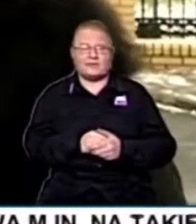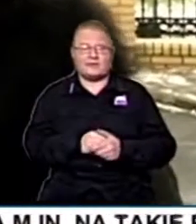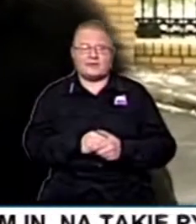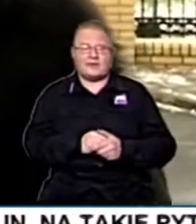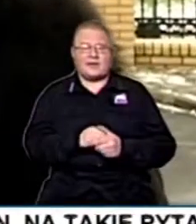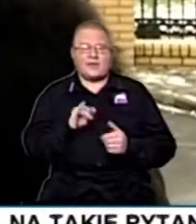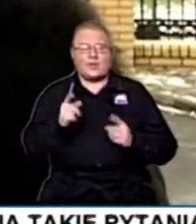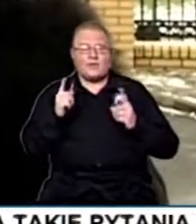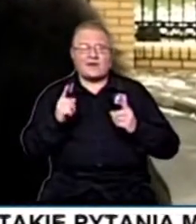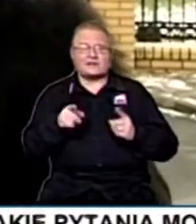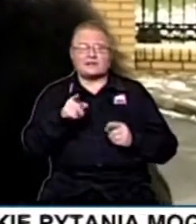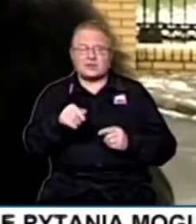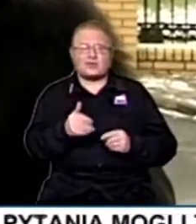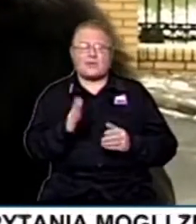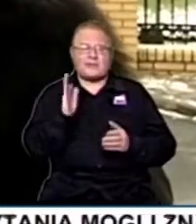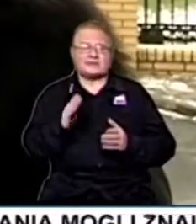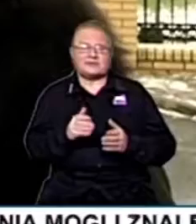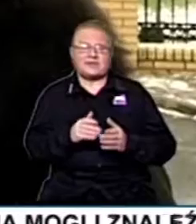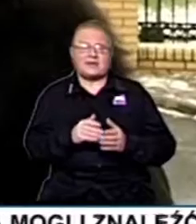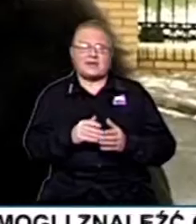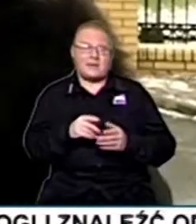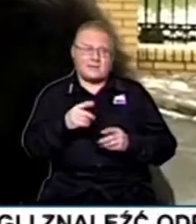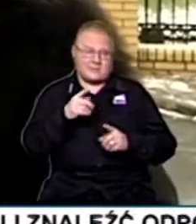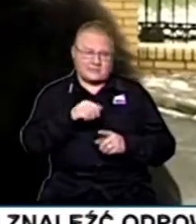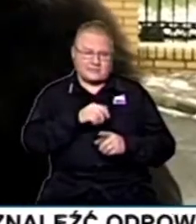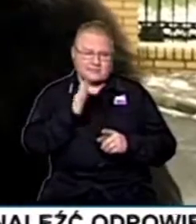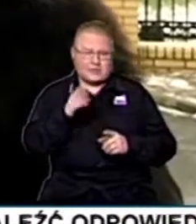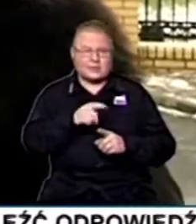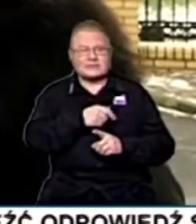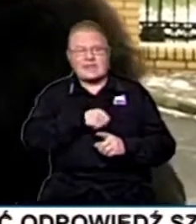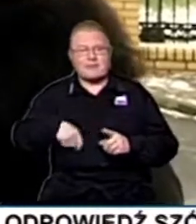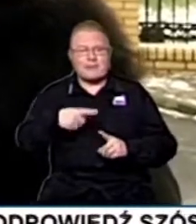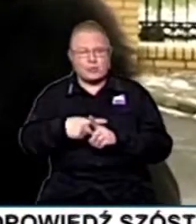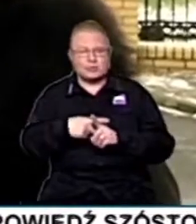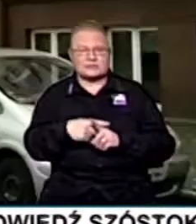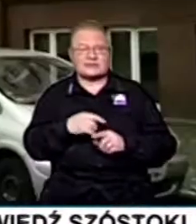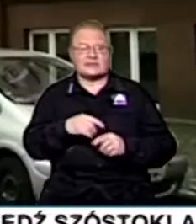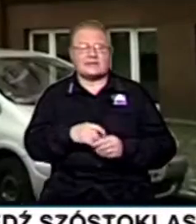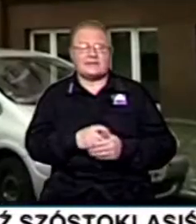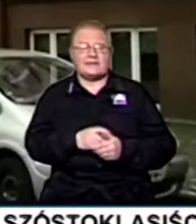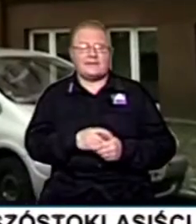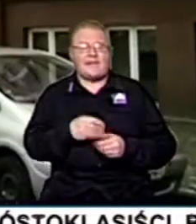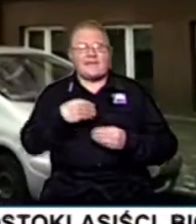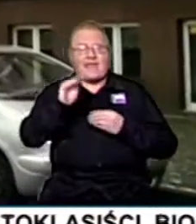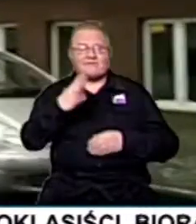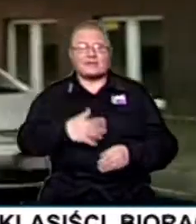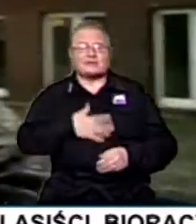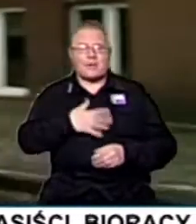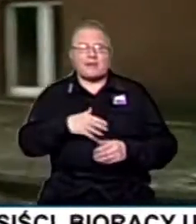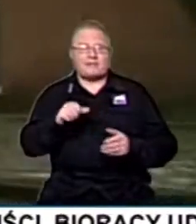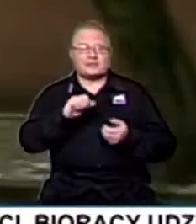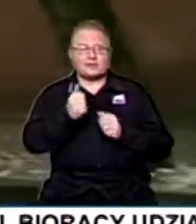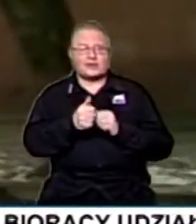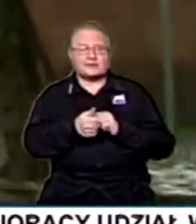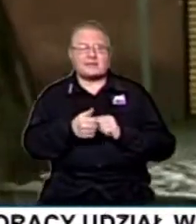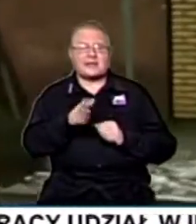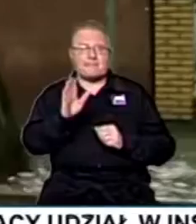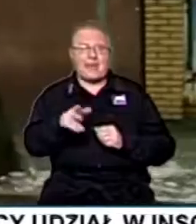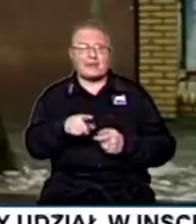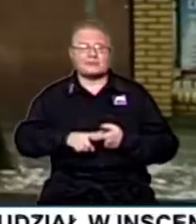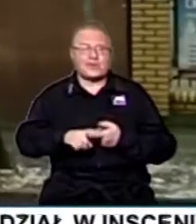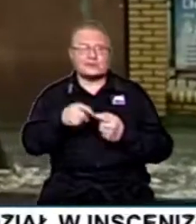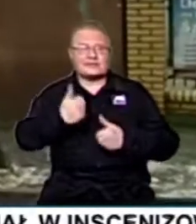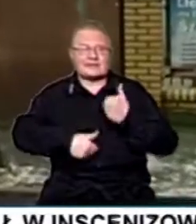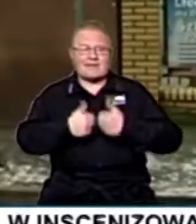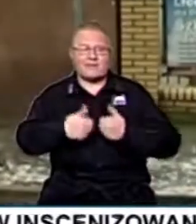zrobione. I uważam, że to przyczyni się, tylko same będą plusy, jeżeli chodzi o rodziców i nauczycieli. Największe obawy co do zmian w oświacie mają